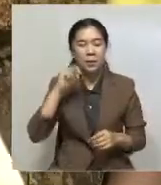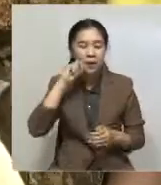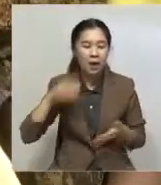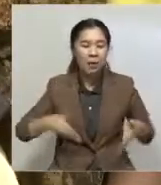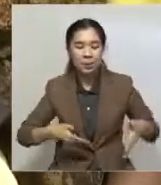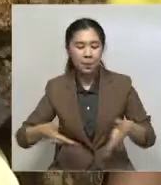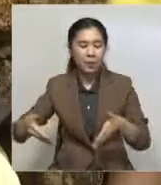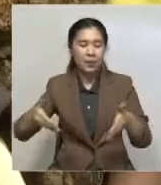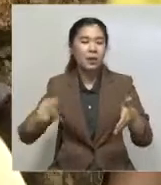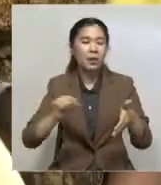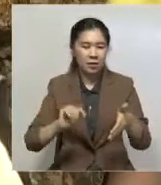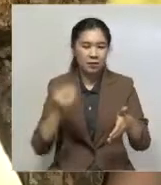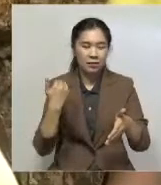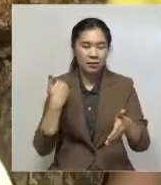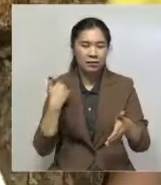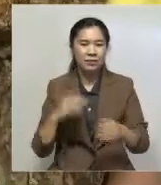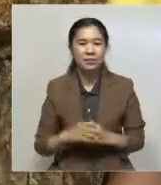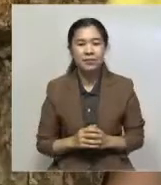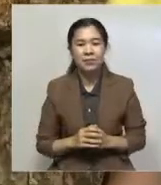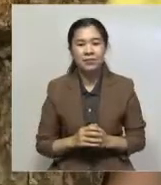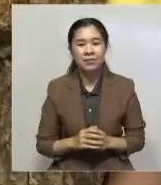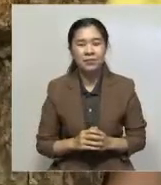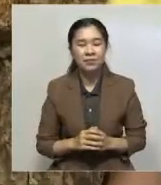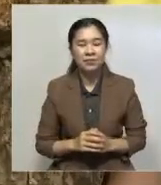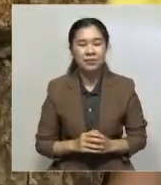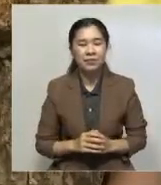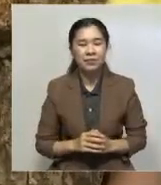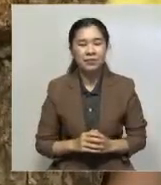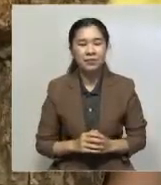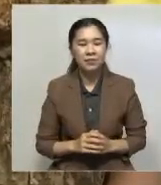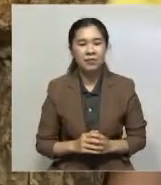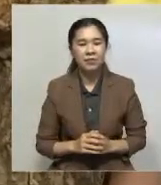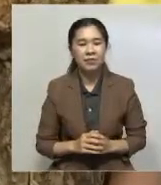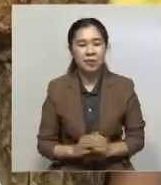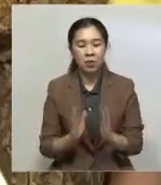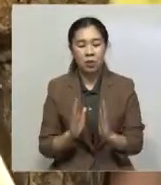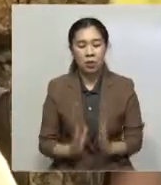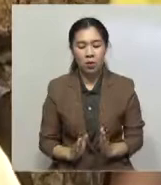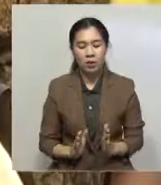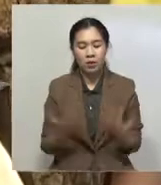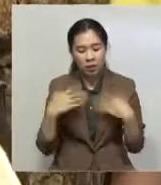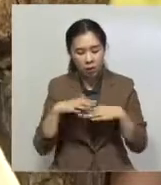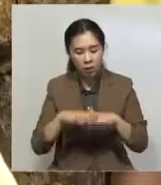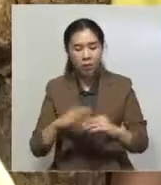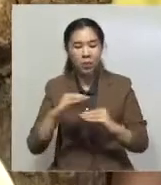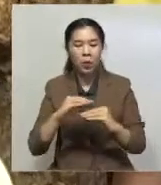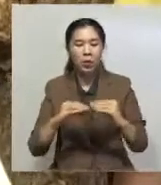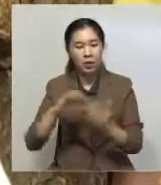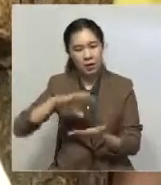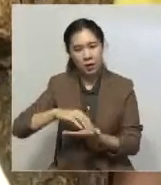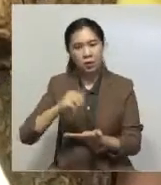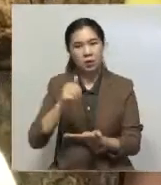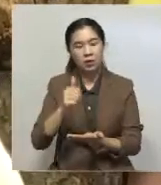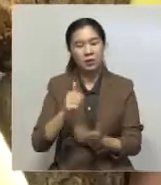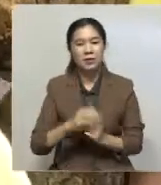านะคะซึ่งหายากมากนะคะคนที่ต้องถือว่าคนที่เข้าร่วมโครงการเนี่ยโชคดีนะคะเพราะพวกเราเ